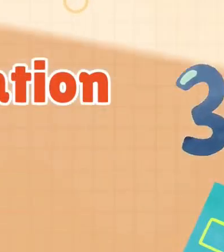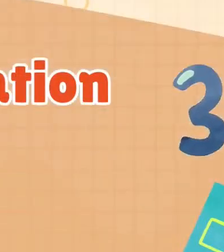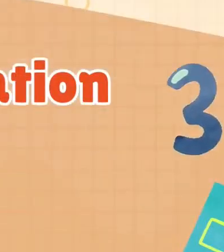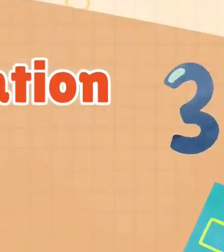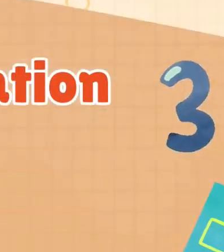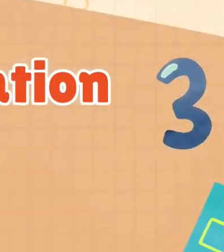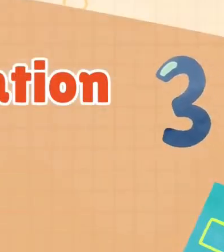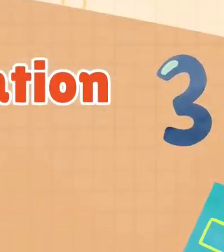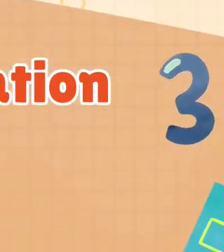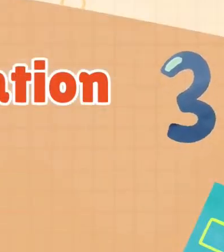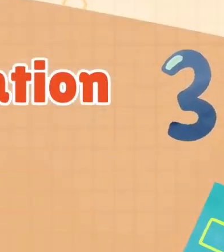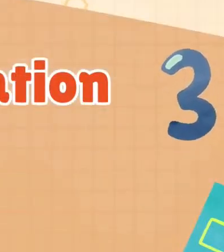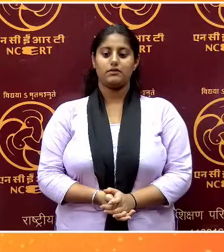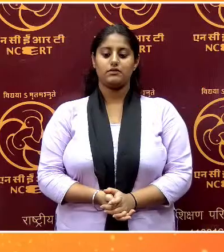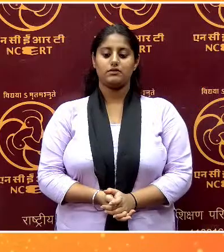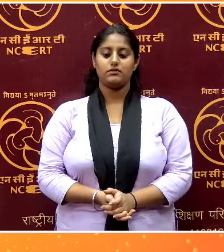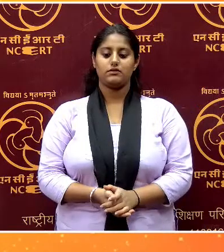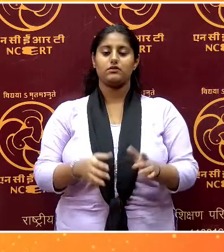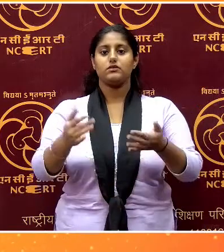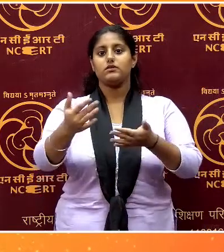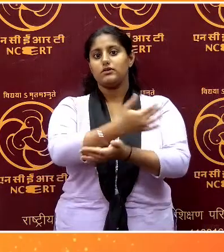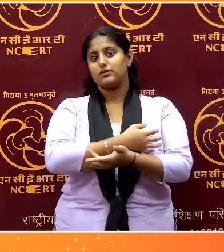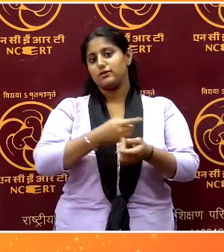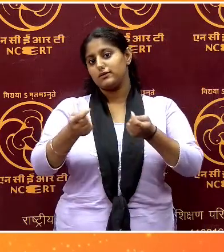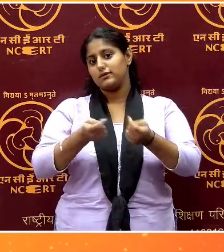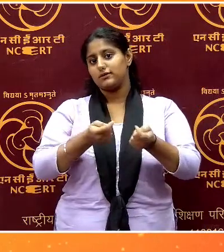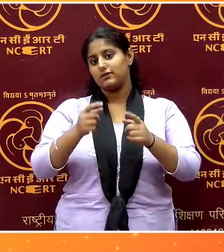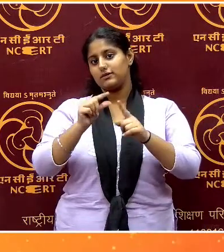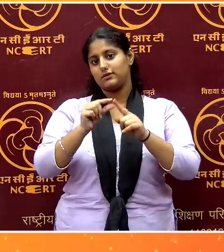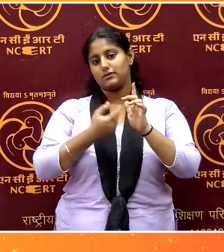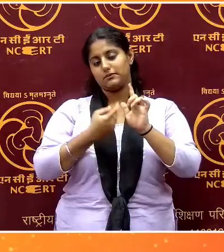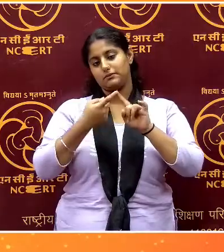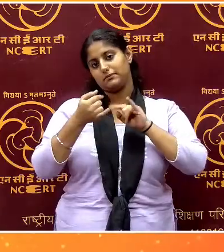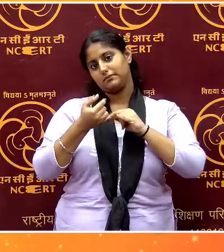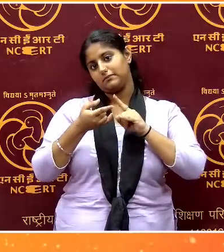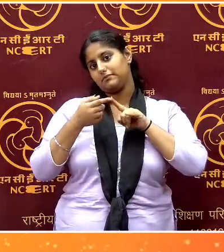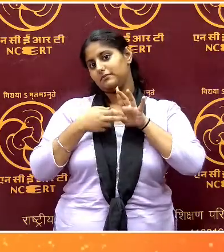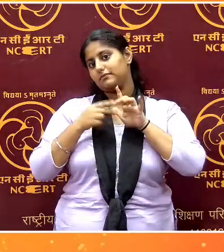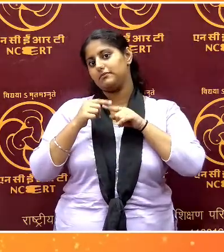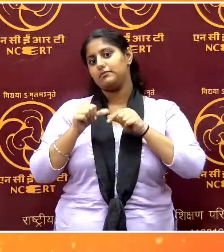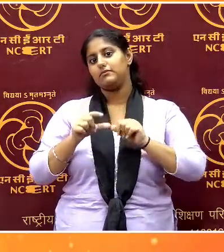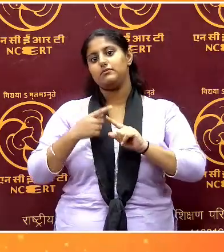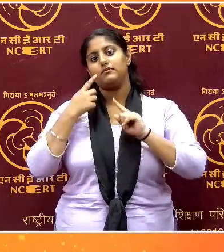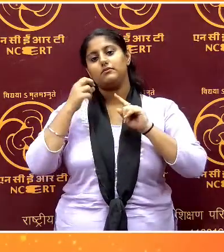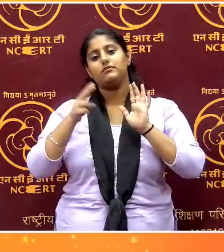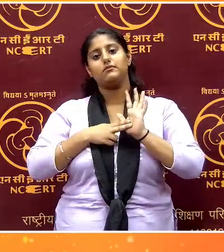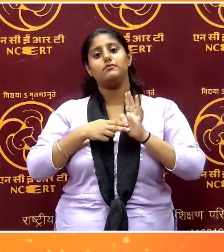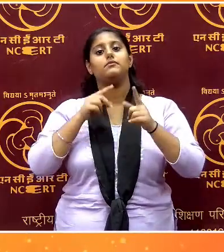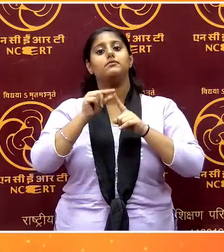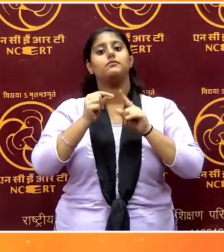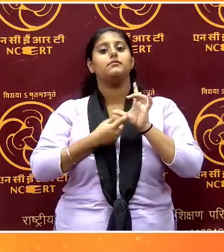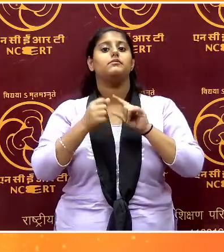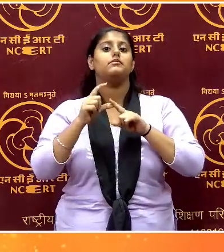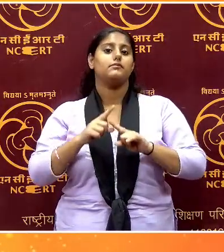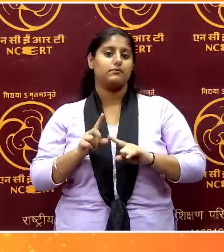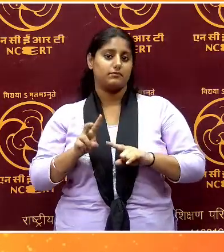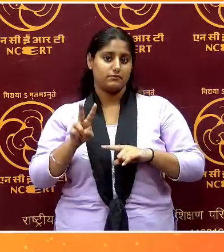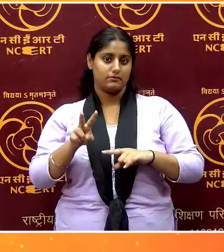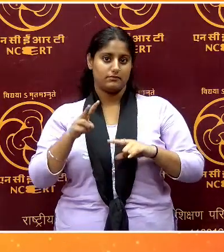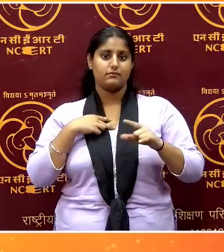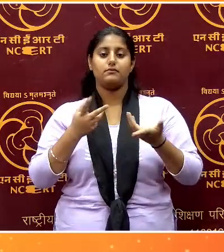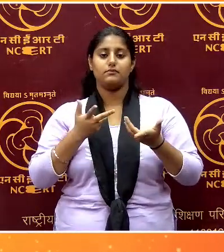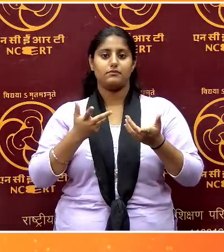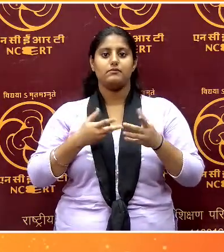2. Data handling and presentation part 2 topic पर हम बात करेंगे. What we learn in part 1 definitely